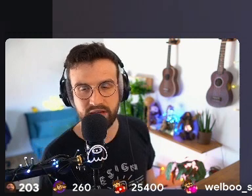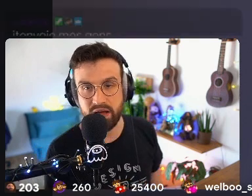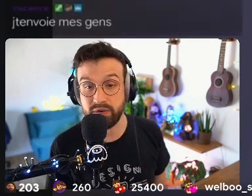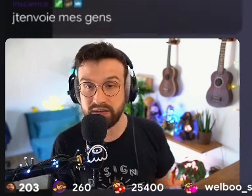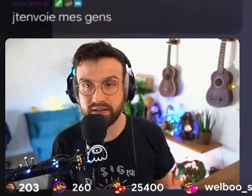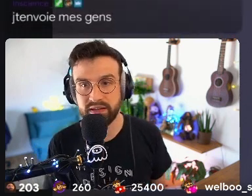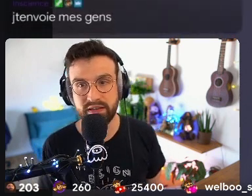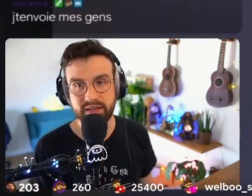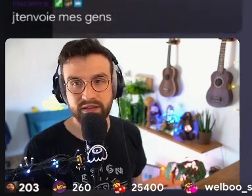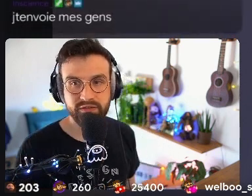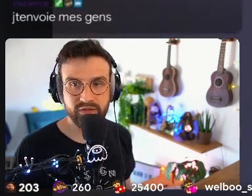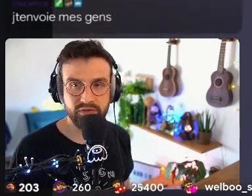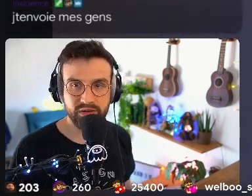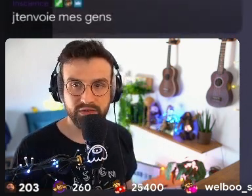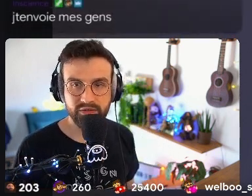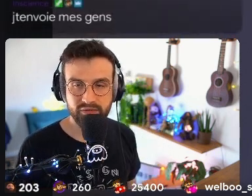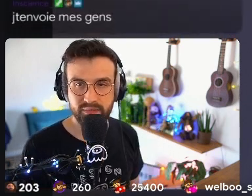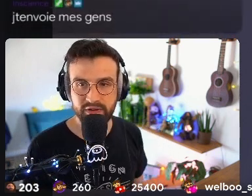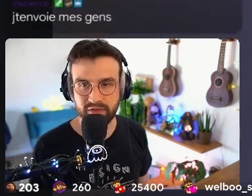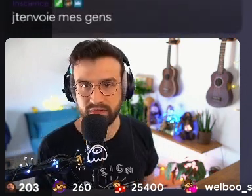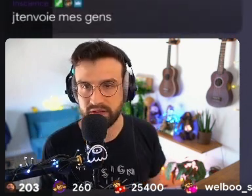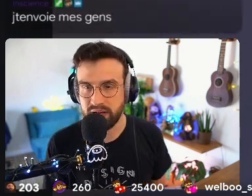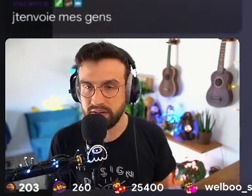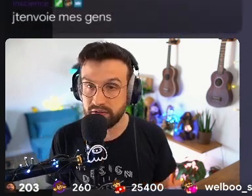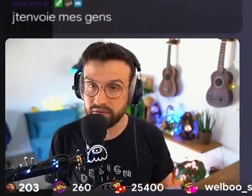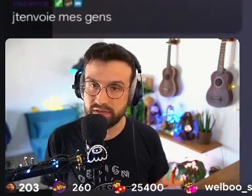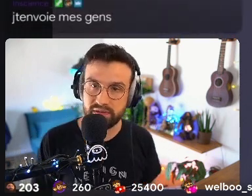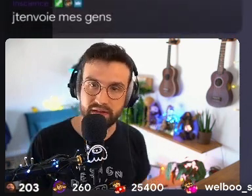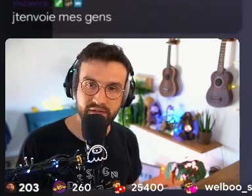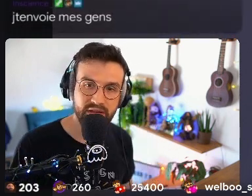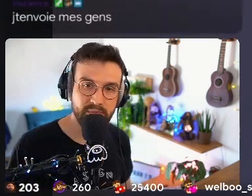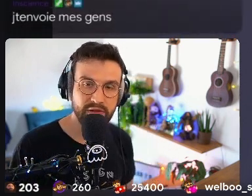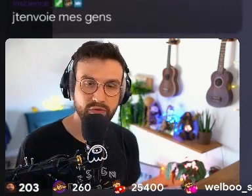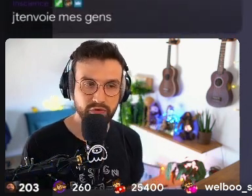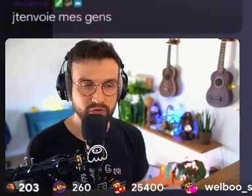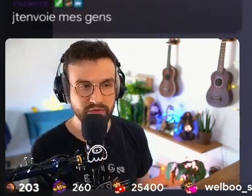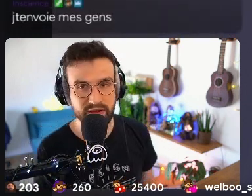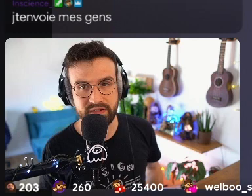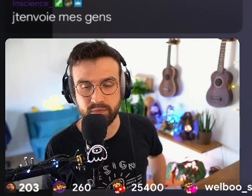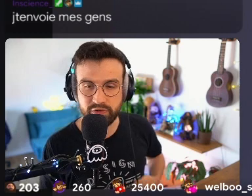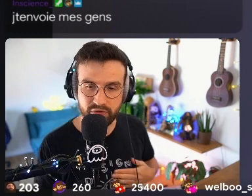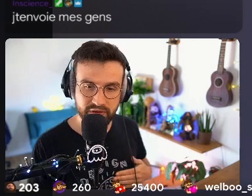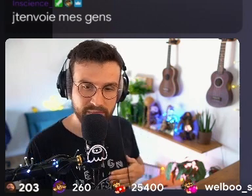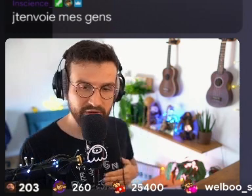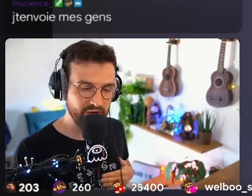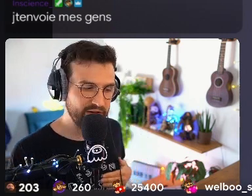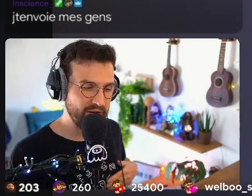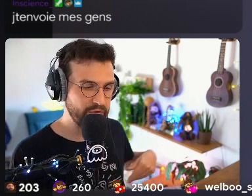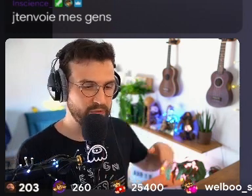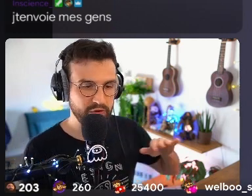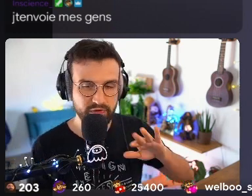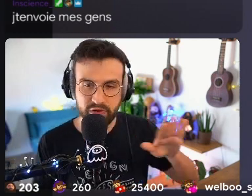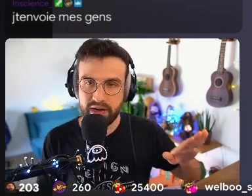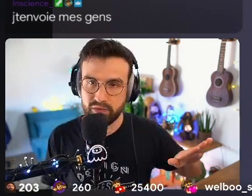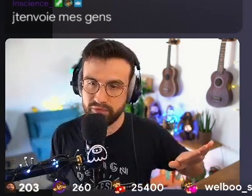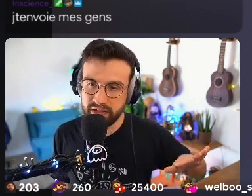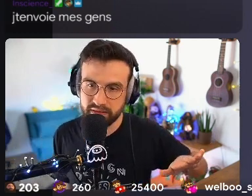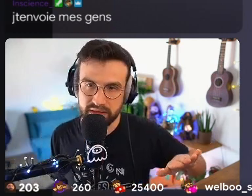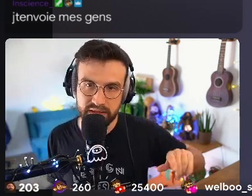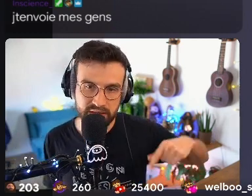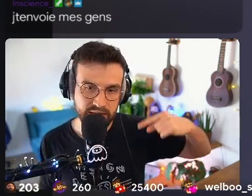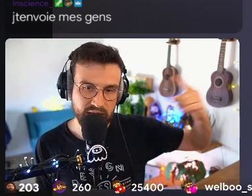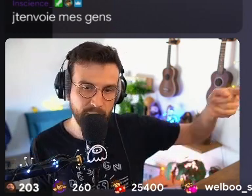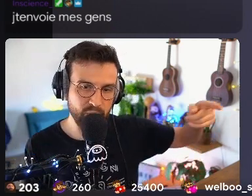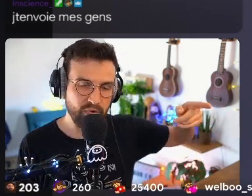aussi. Ah ok. Je t'envoie mes gens. Ah c'est gentil InScience. Bah du coup ce que je vais faire c'est que moi je t'enverrai mes gens à la fin, parce que moi je fais que la